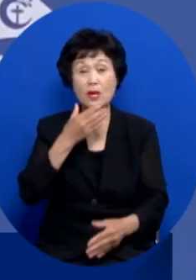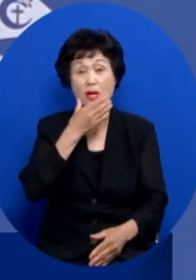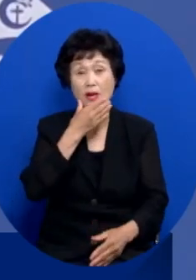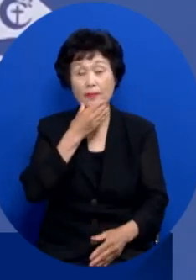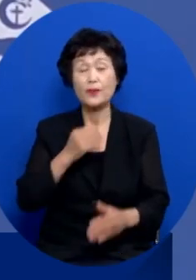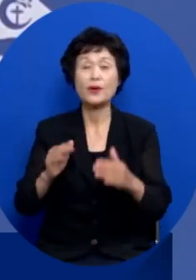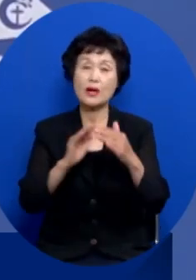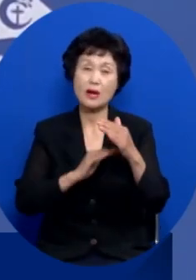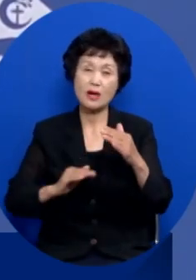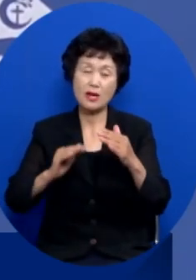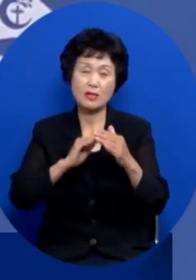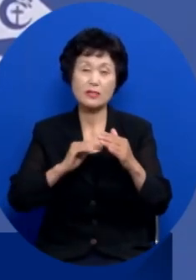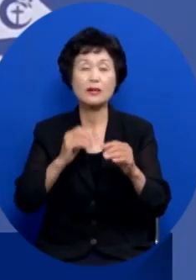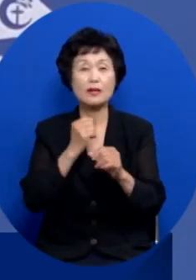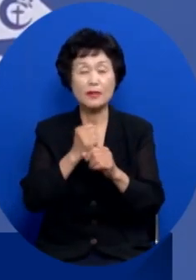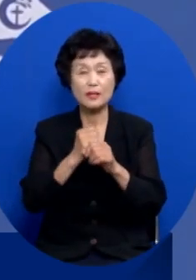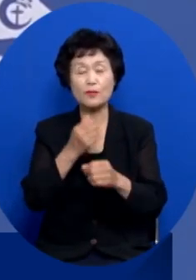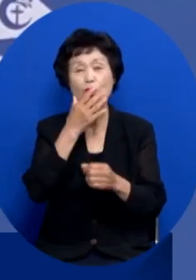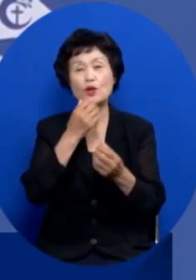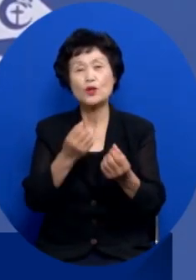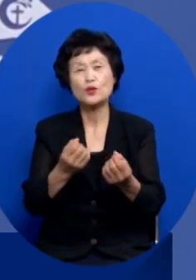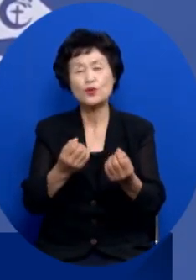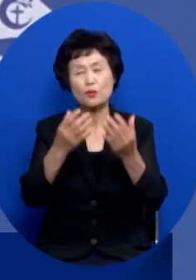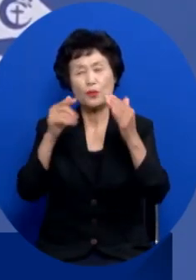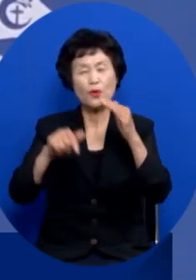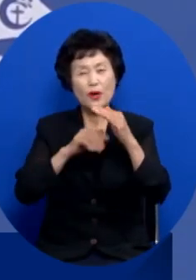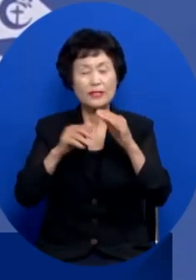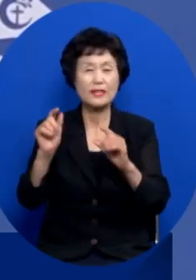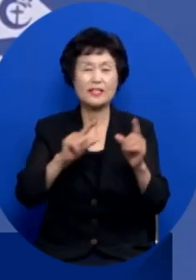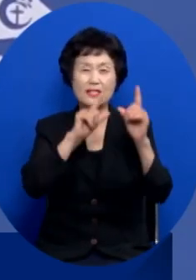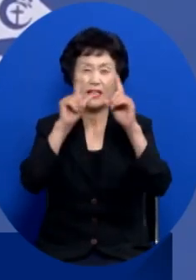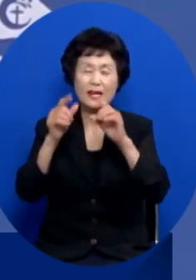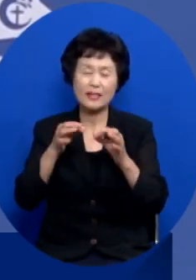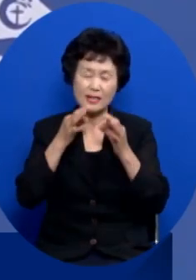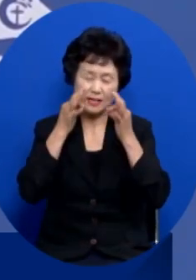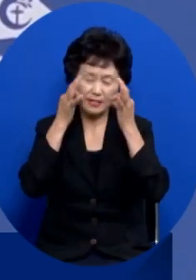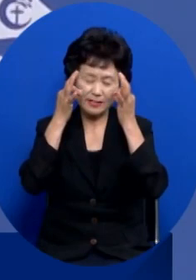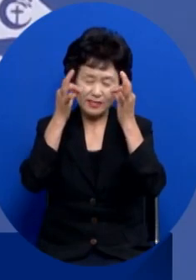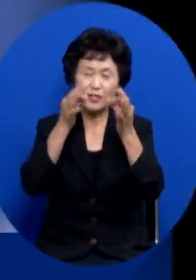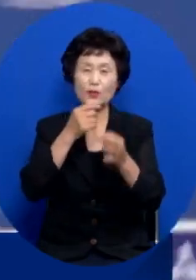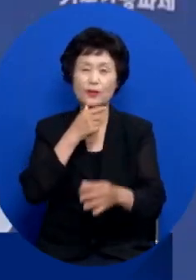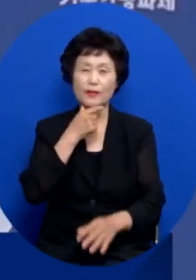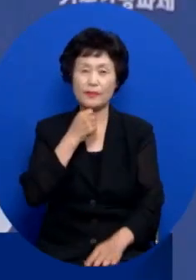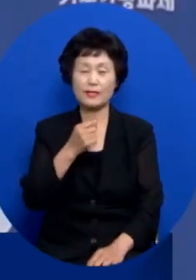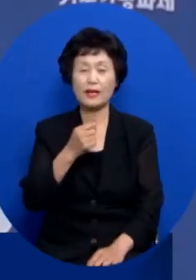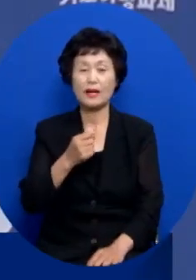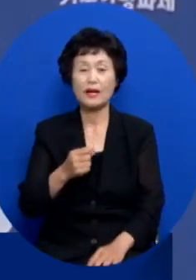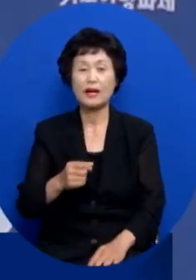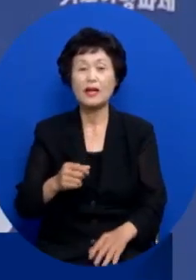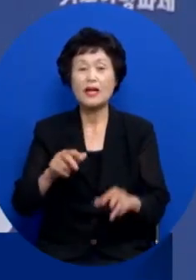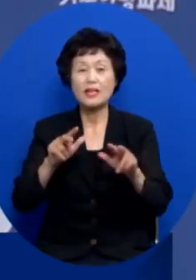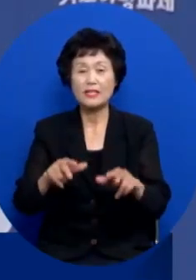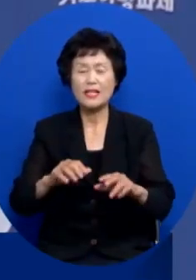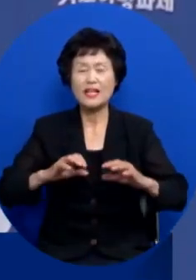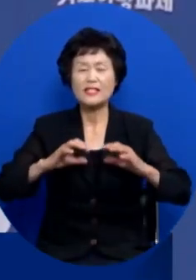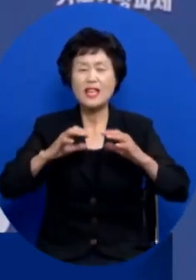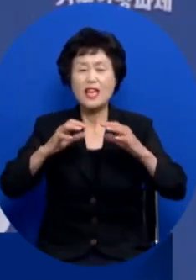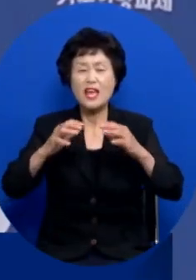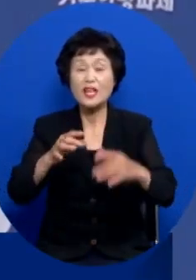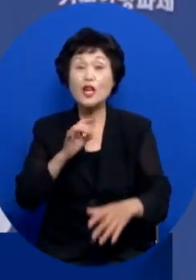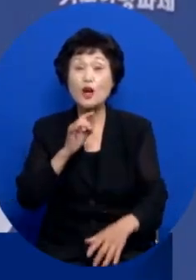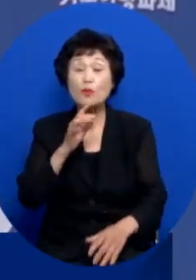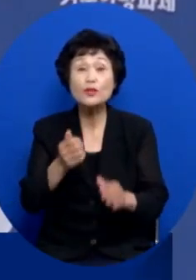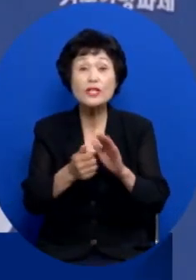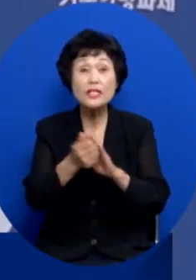가정을 이루며 축복되게 살기를 간절히 바랍니다. 이제 전 세계 유일한